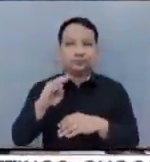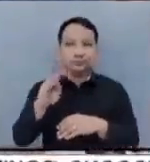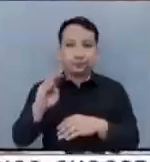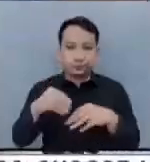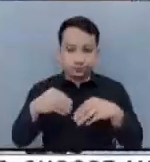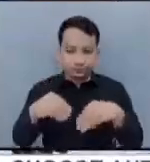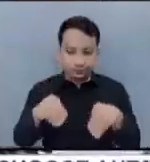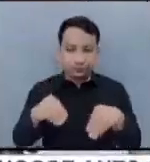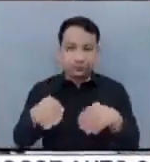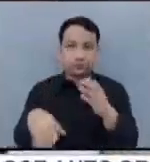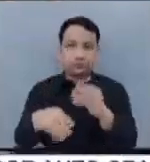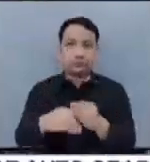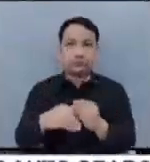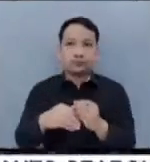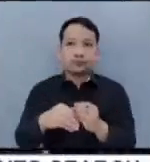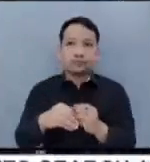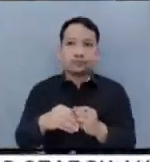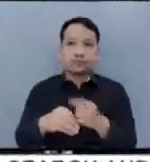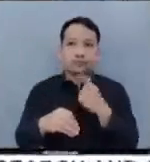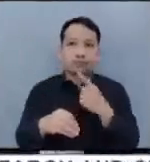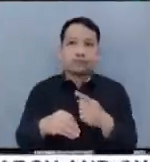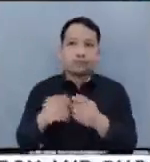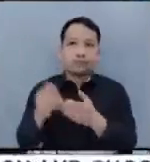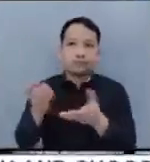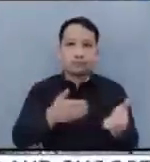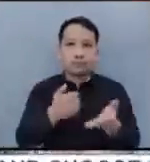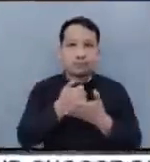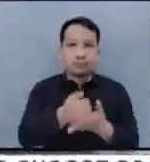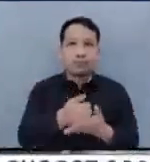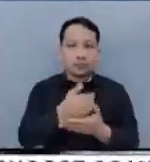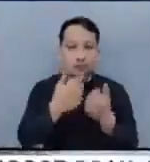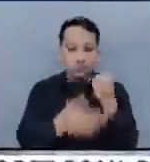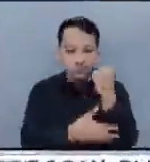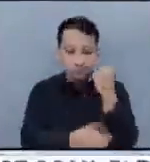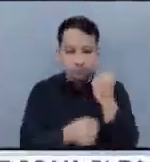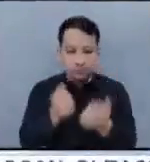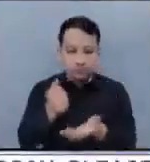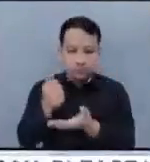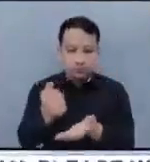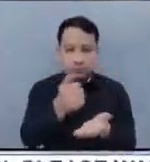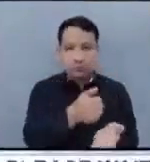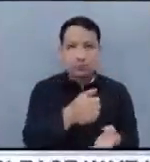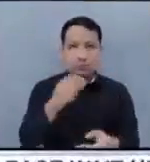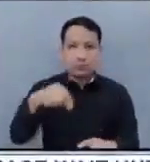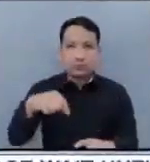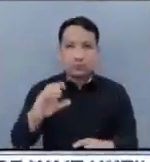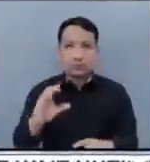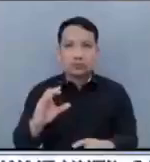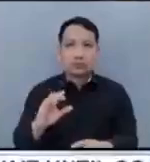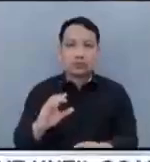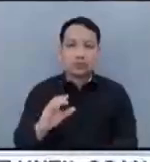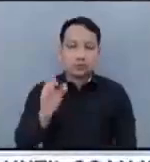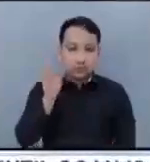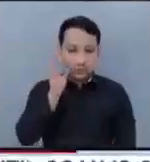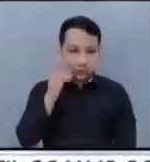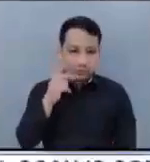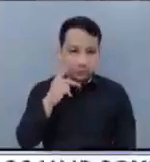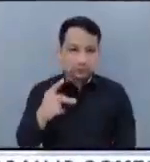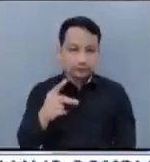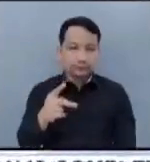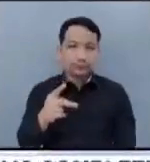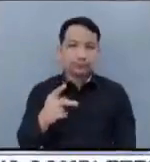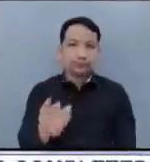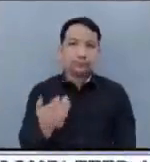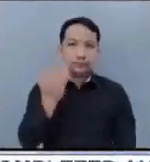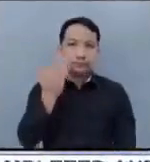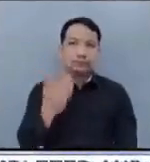DA ng Agricultural Food Pack sa ilang mahihirap na pamilya sa Quezon City. Clayzel